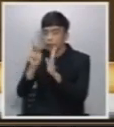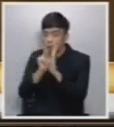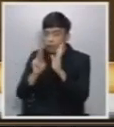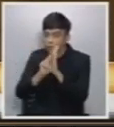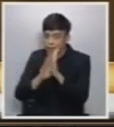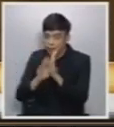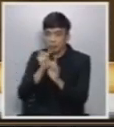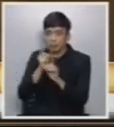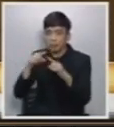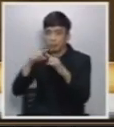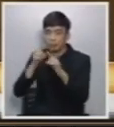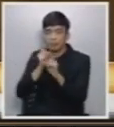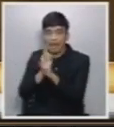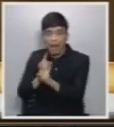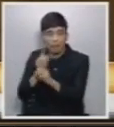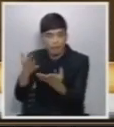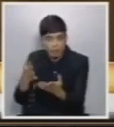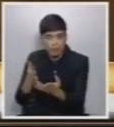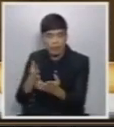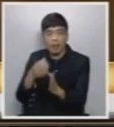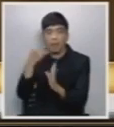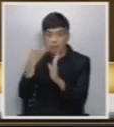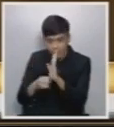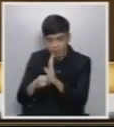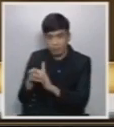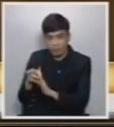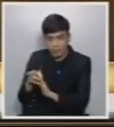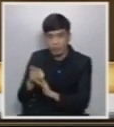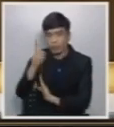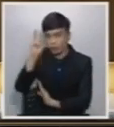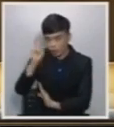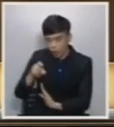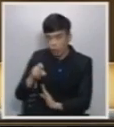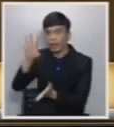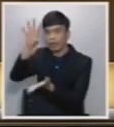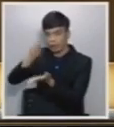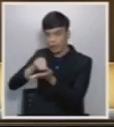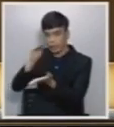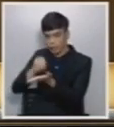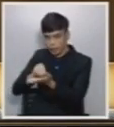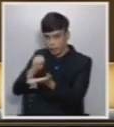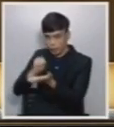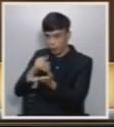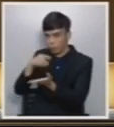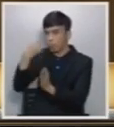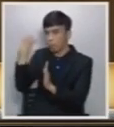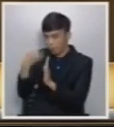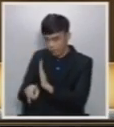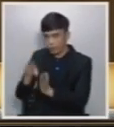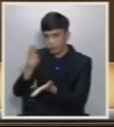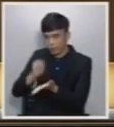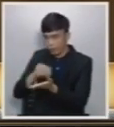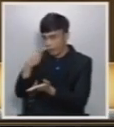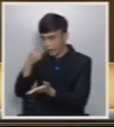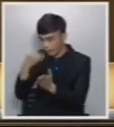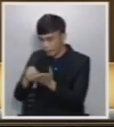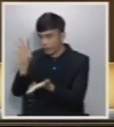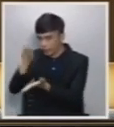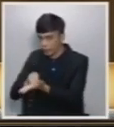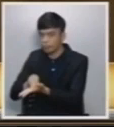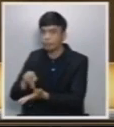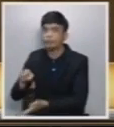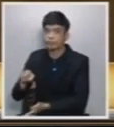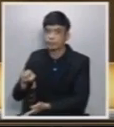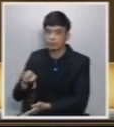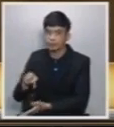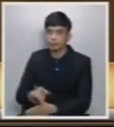จน์ได้ว่ามีการกระทำผิดเงื่อนไขจริงก็ขอให้ขึ้นบัญชีดำกลุ่มเอกชนกลุ่มนั้นทั้งหมดนะครับในอนาคตใน